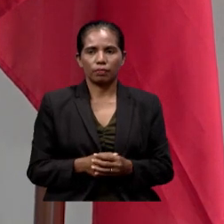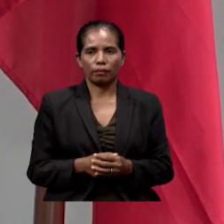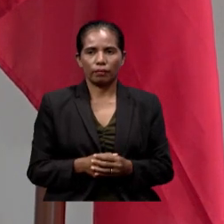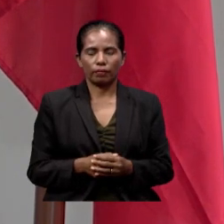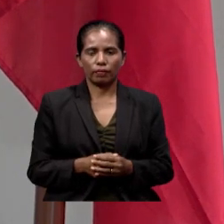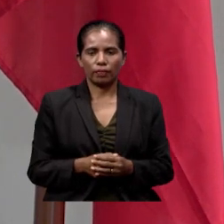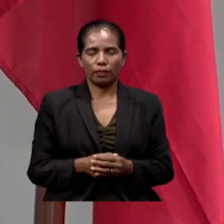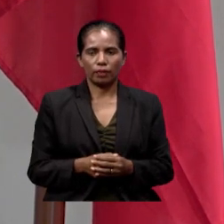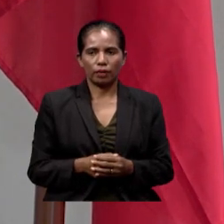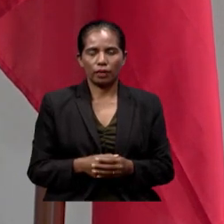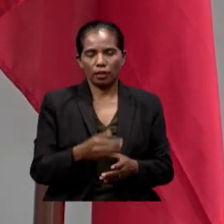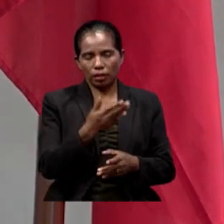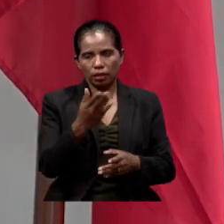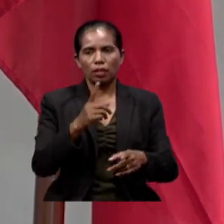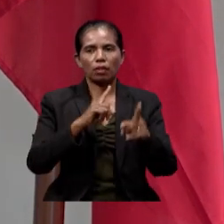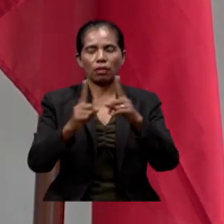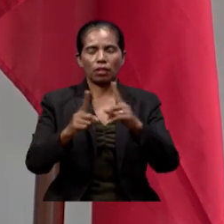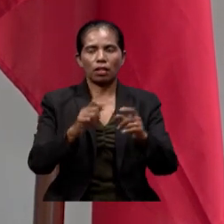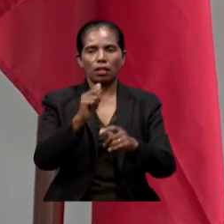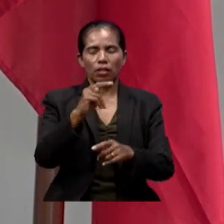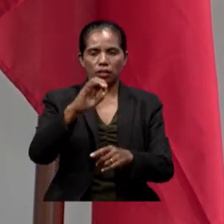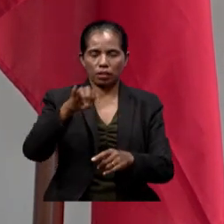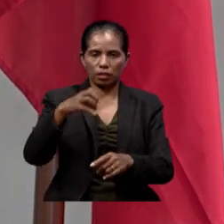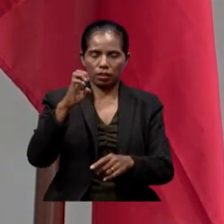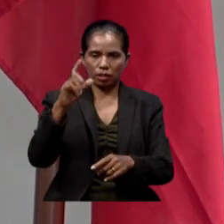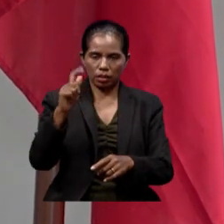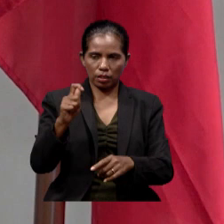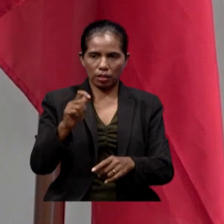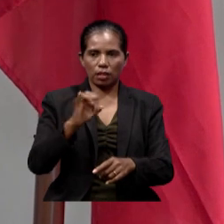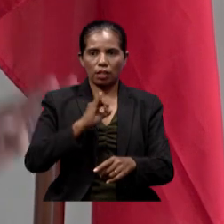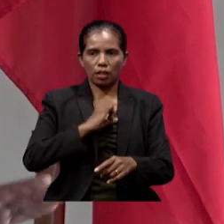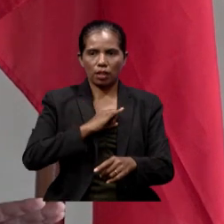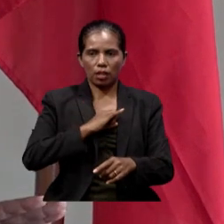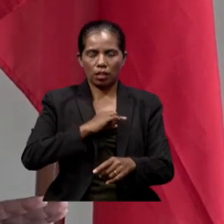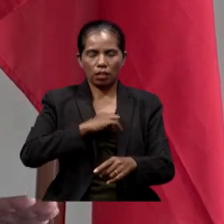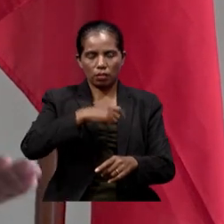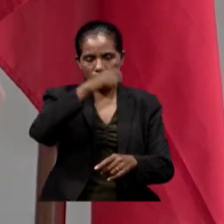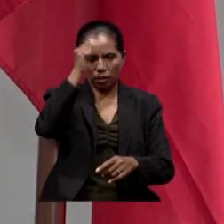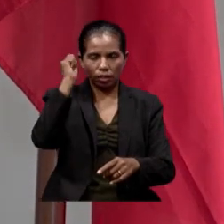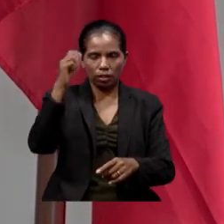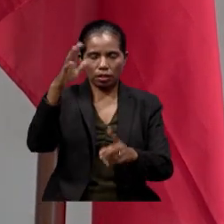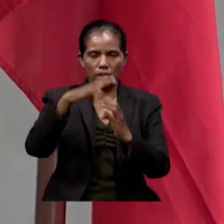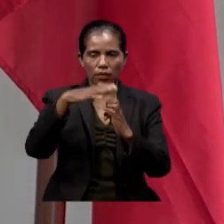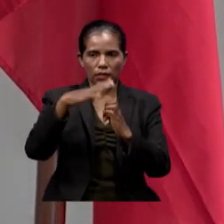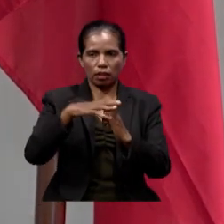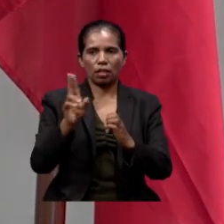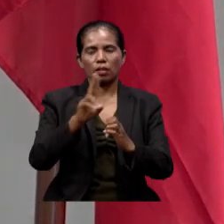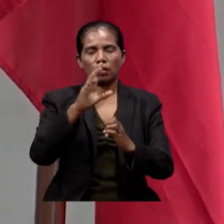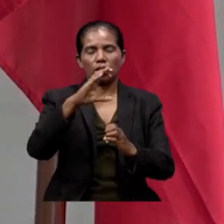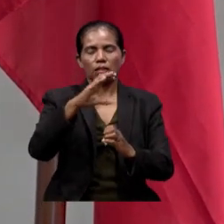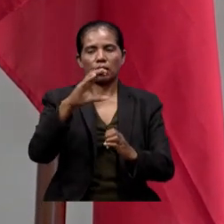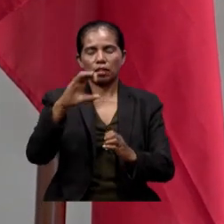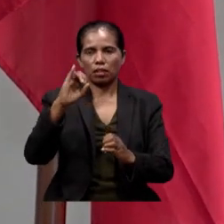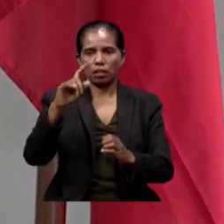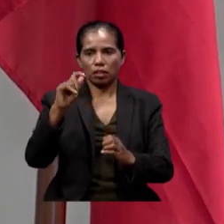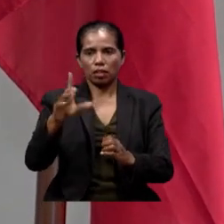Realisir ne kuliah sanjet. Hawa saya pun sampai sanjetnya. Hawa saya sampai kamar komir saya presiden